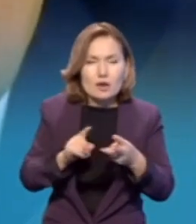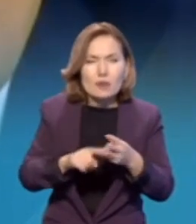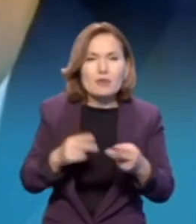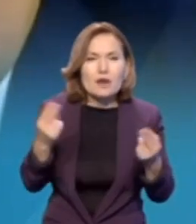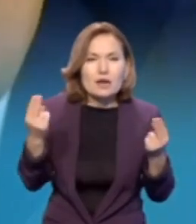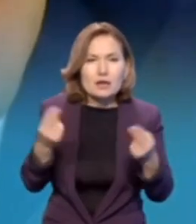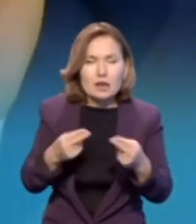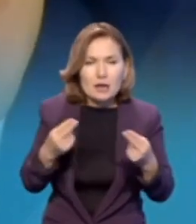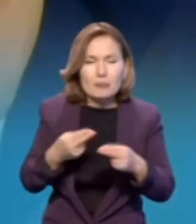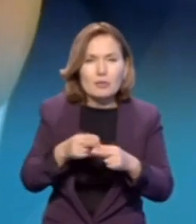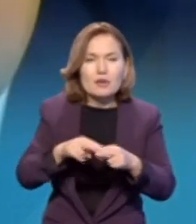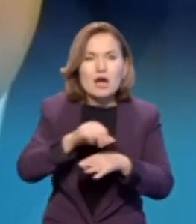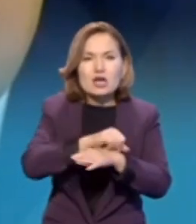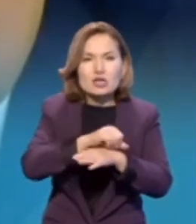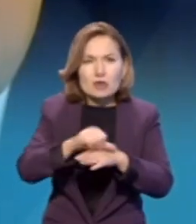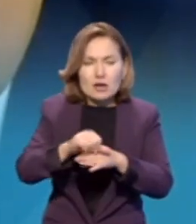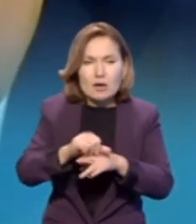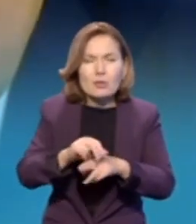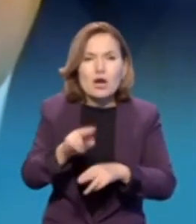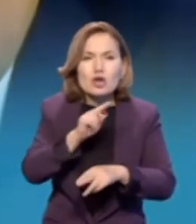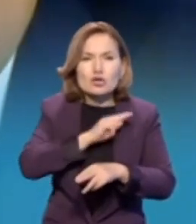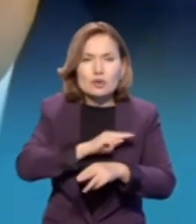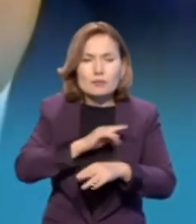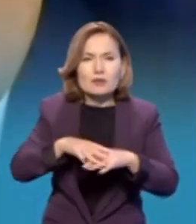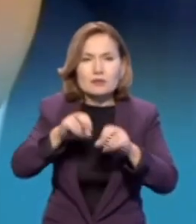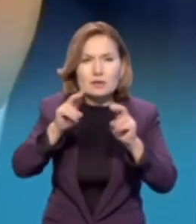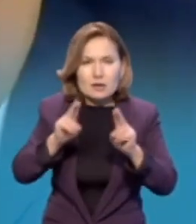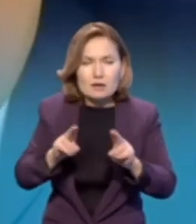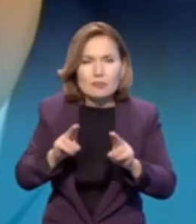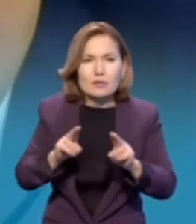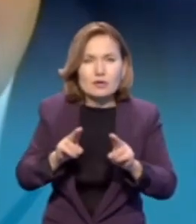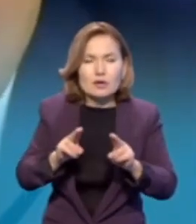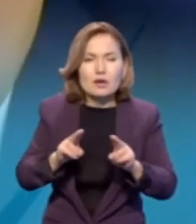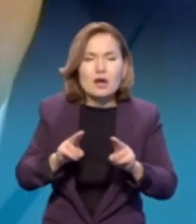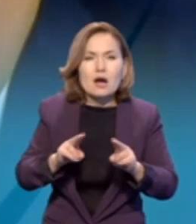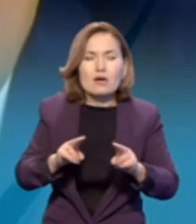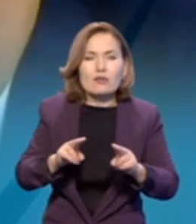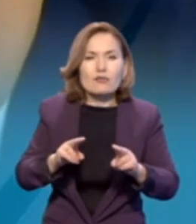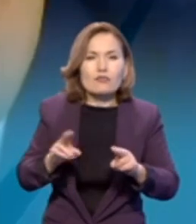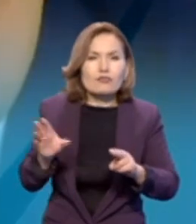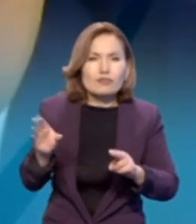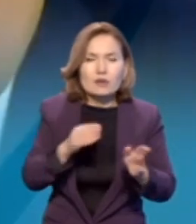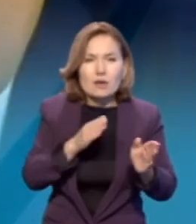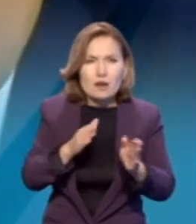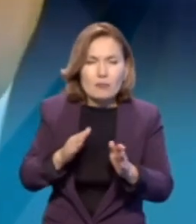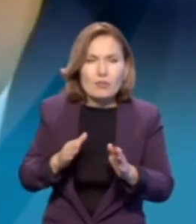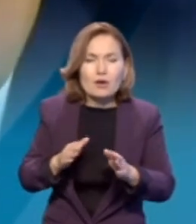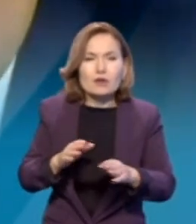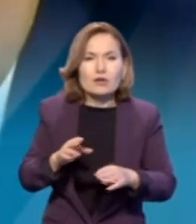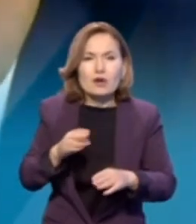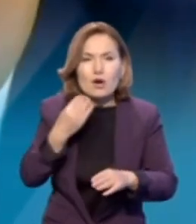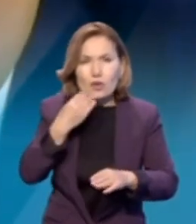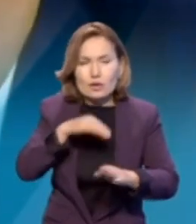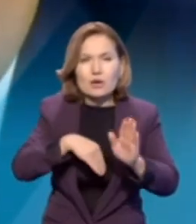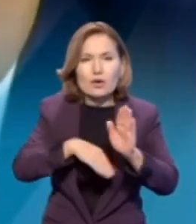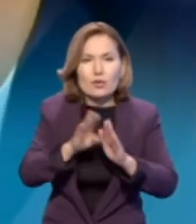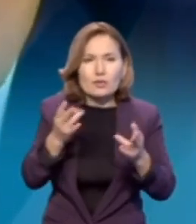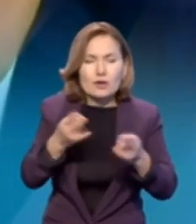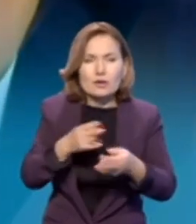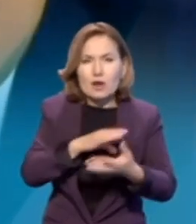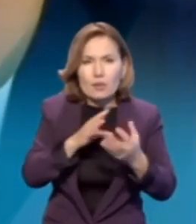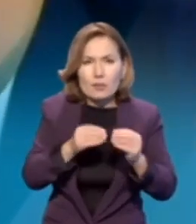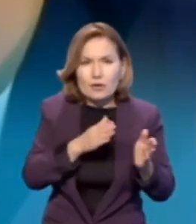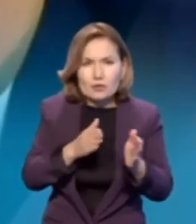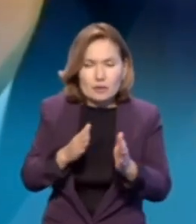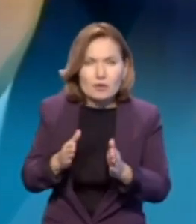кедендегі шекарашылардың жұмысының бәрін жүйелі түрде икемді қылу керек, жүйелі